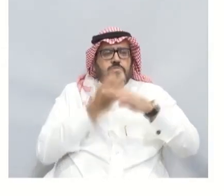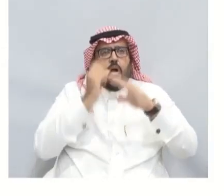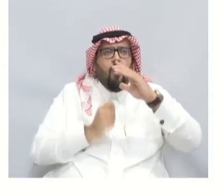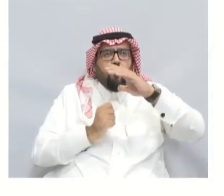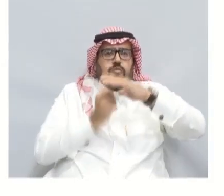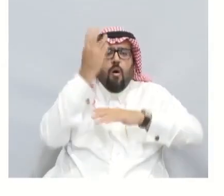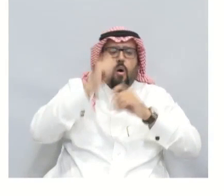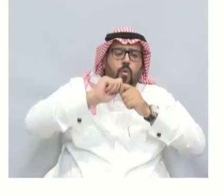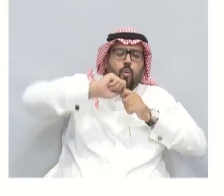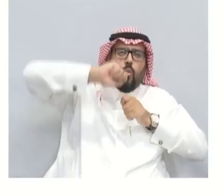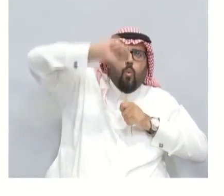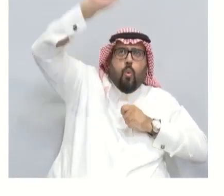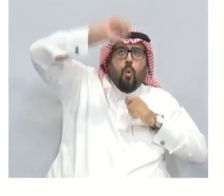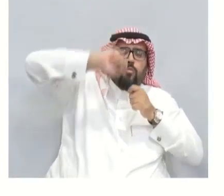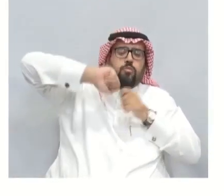أو شنيع أو شديد